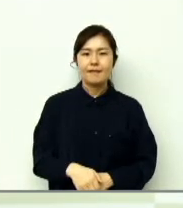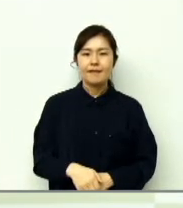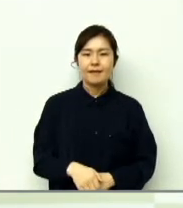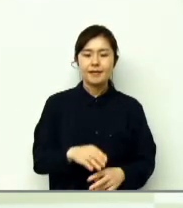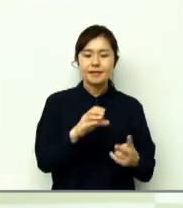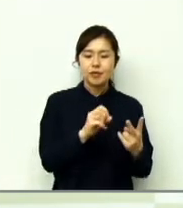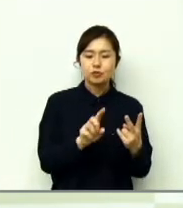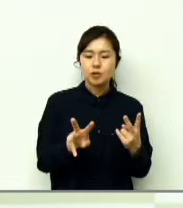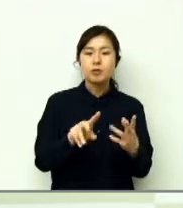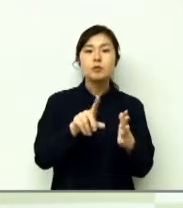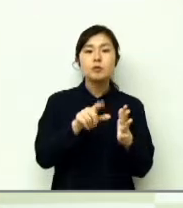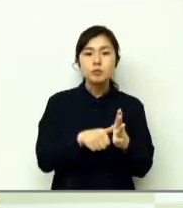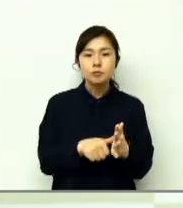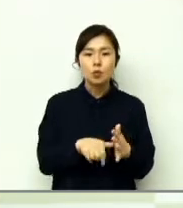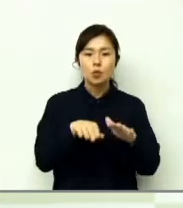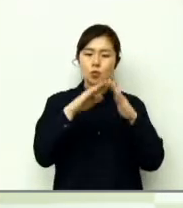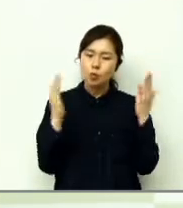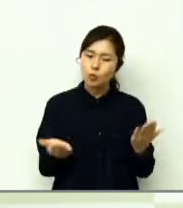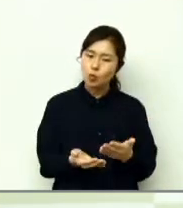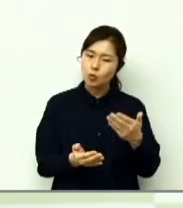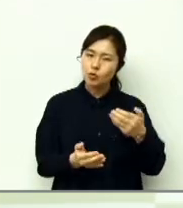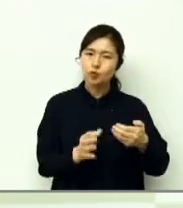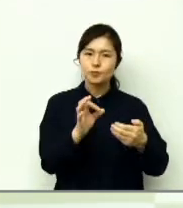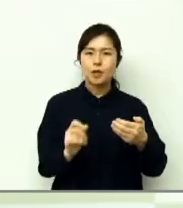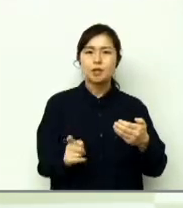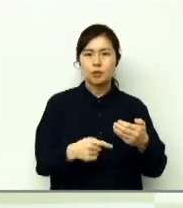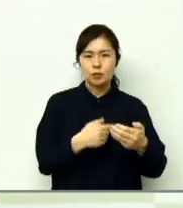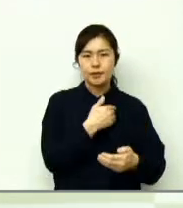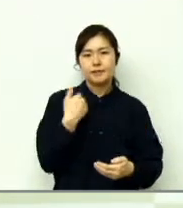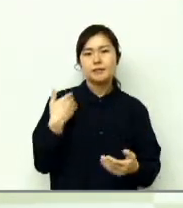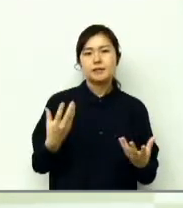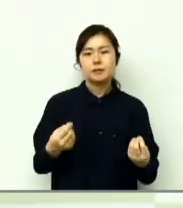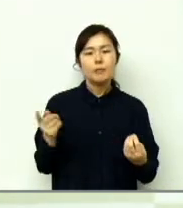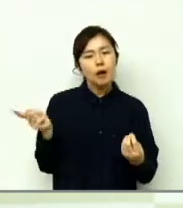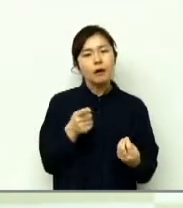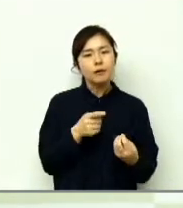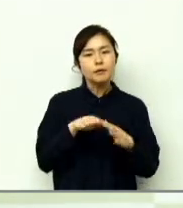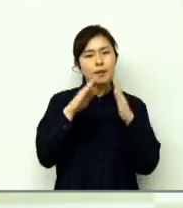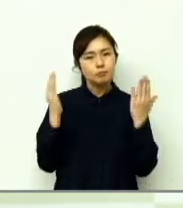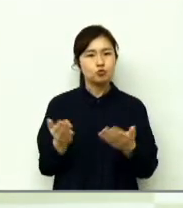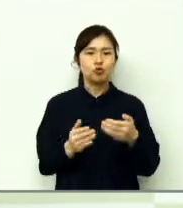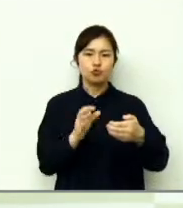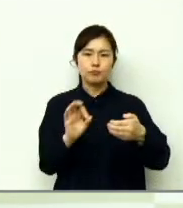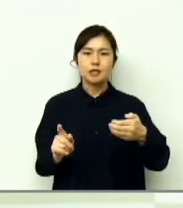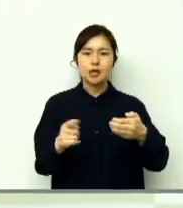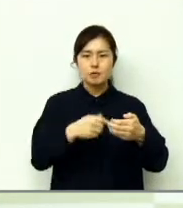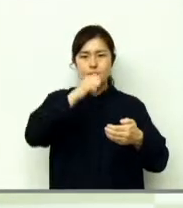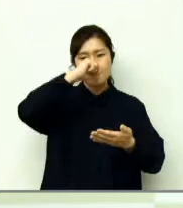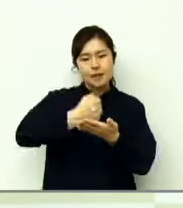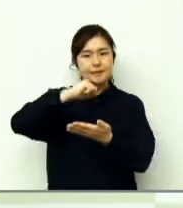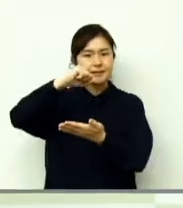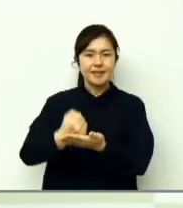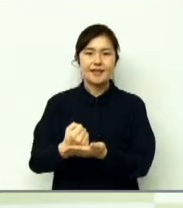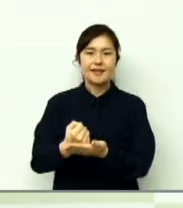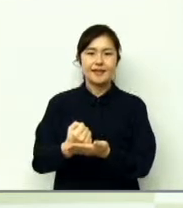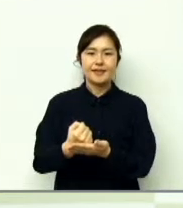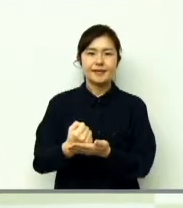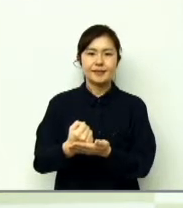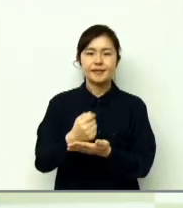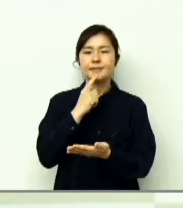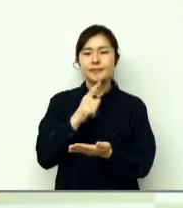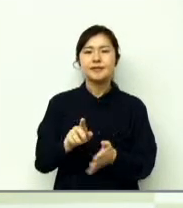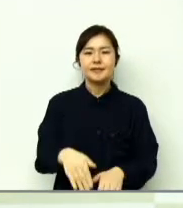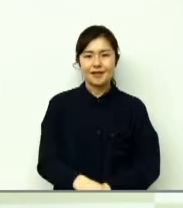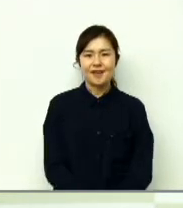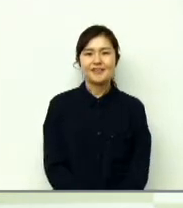の事業で約9割、これまではですから両方とも9割達成することができたというふうに思っています。まあ、行革プラン